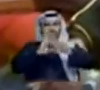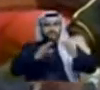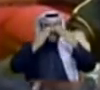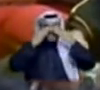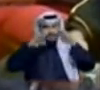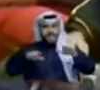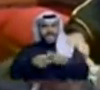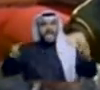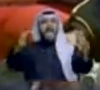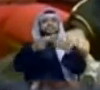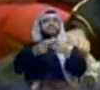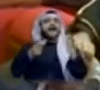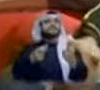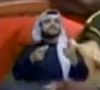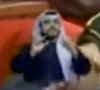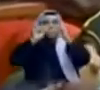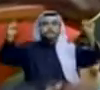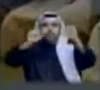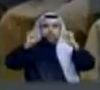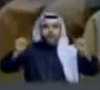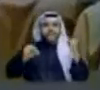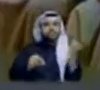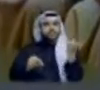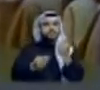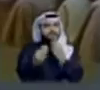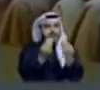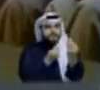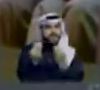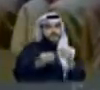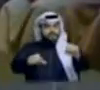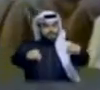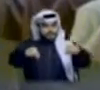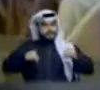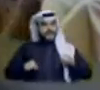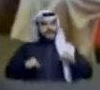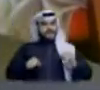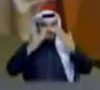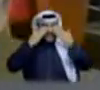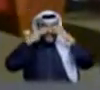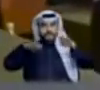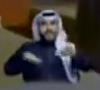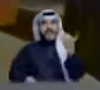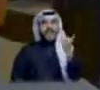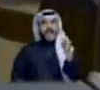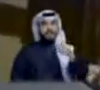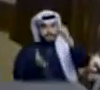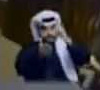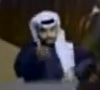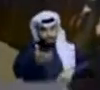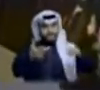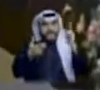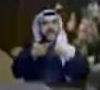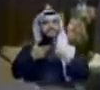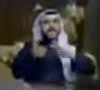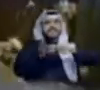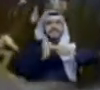الملتقى يناقش عدة موضوعات هامة تخص تمكين المرأة العربية الكفيفة اقتصاديا واجتماعيا، كما